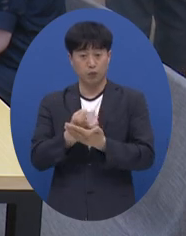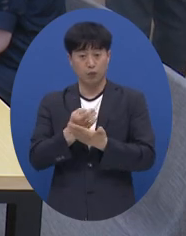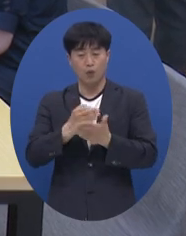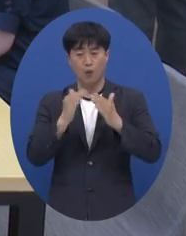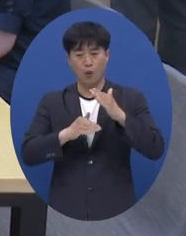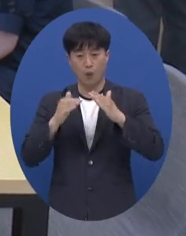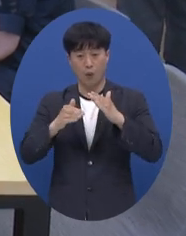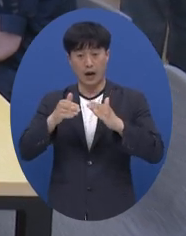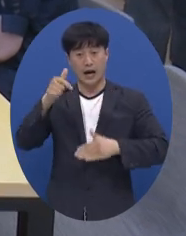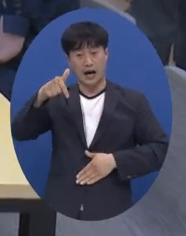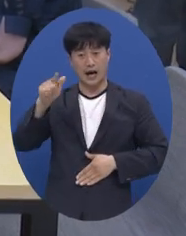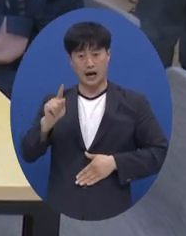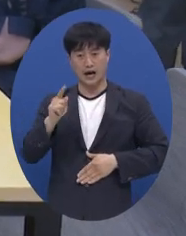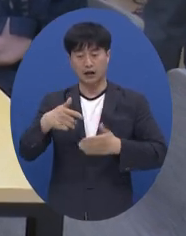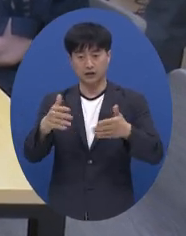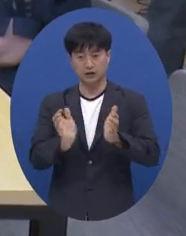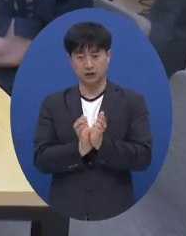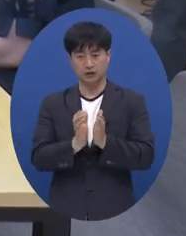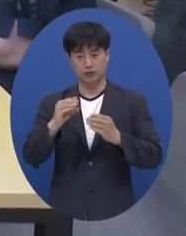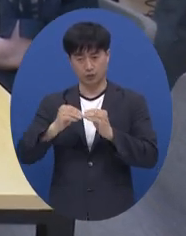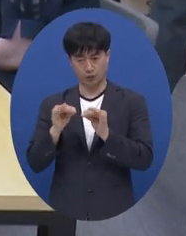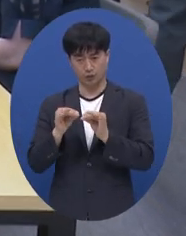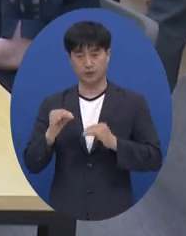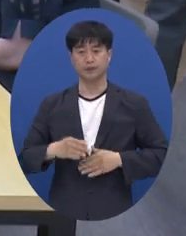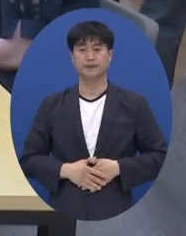고무 집 가 직군에 적용됩니다